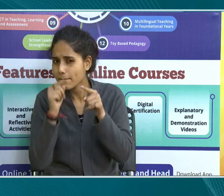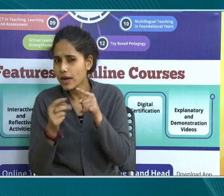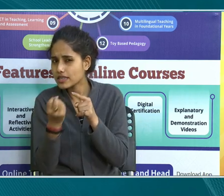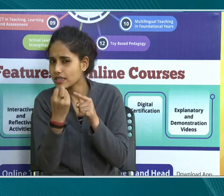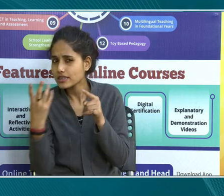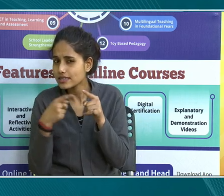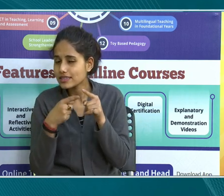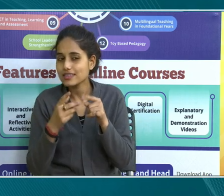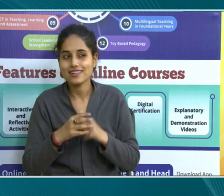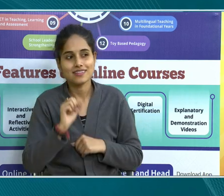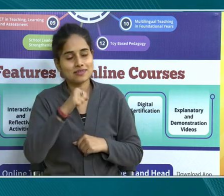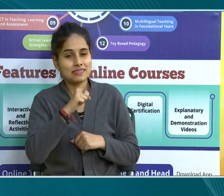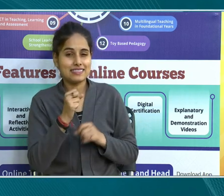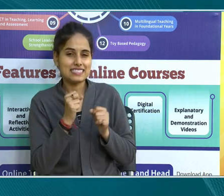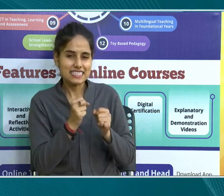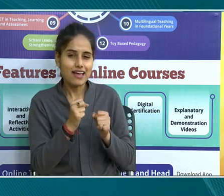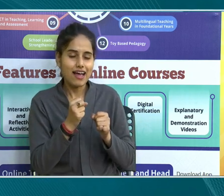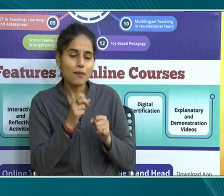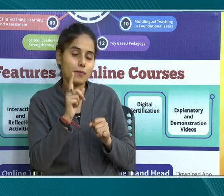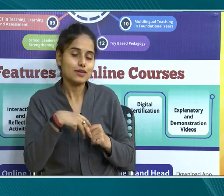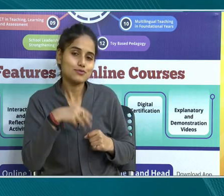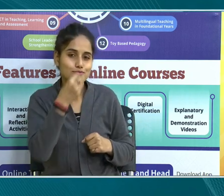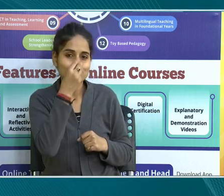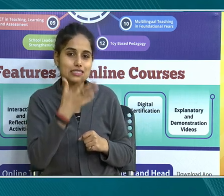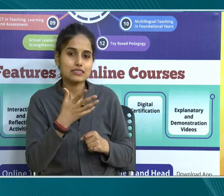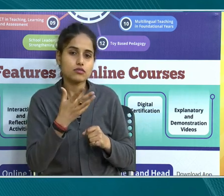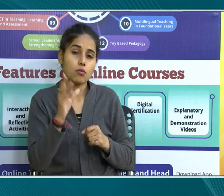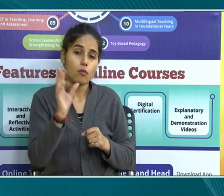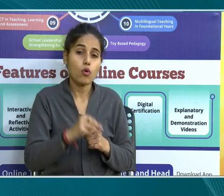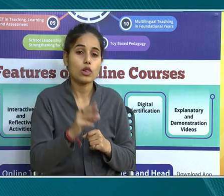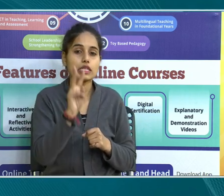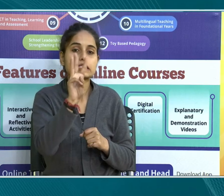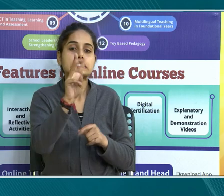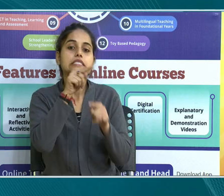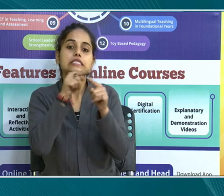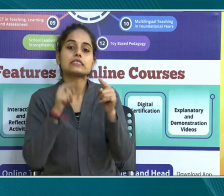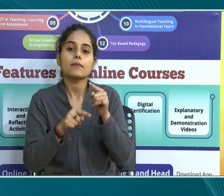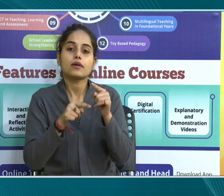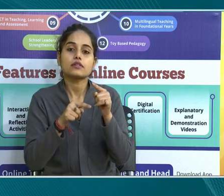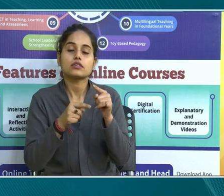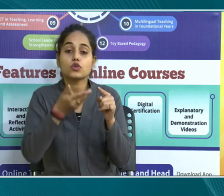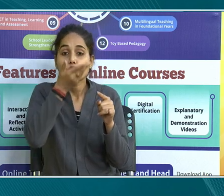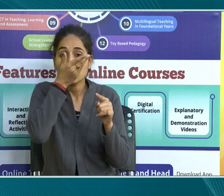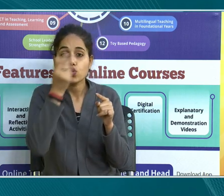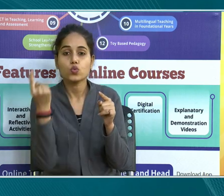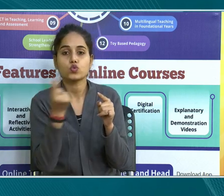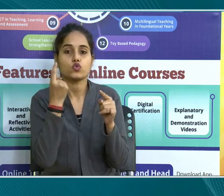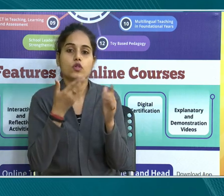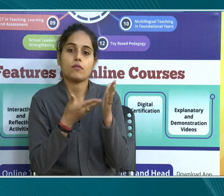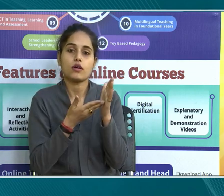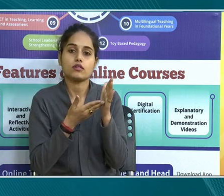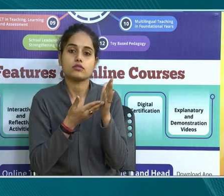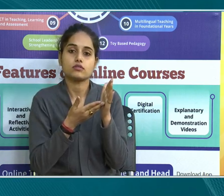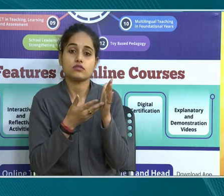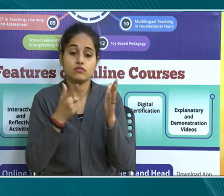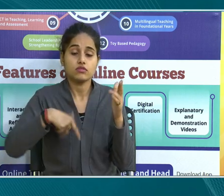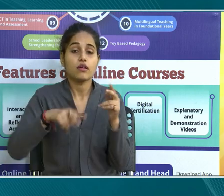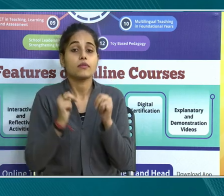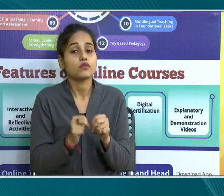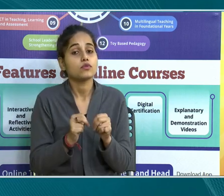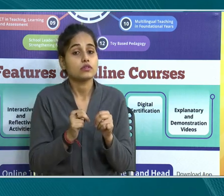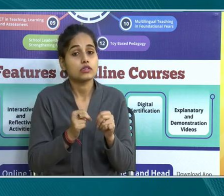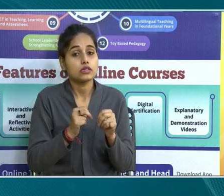10th के हिसाब से अलाकि यह बहुत सरल है बहुत कम पानी है सिर्फ तीन प्रतीशत पानी है जो हमारे पीने योग है जिसकी हमें वशकता है तो